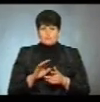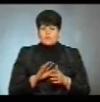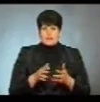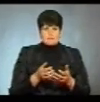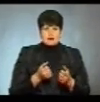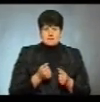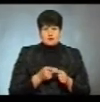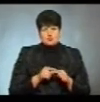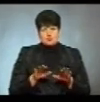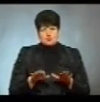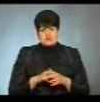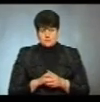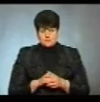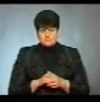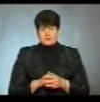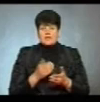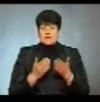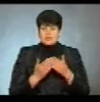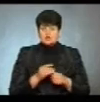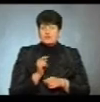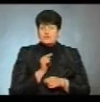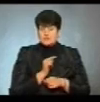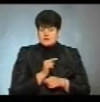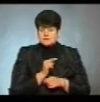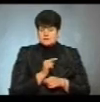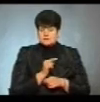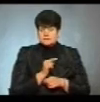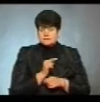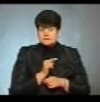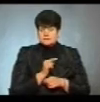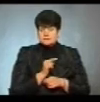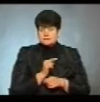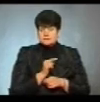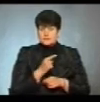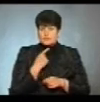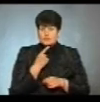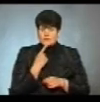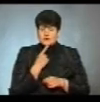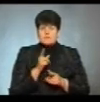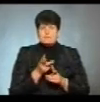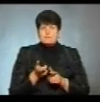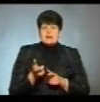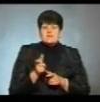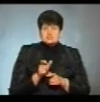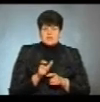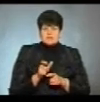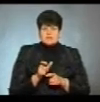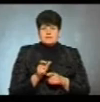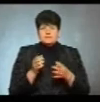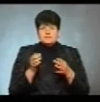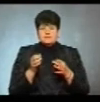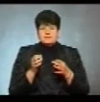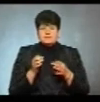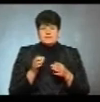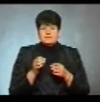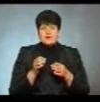приймає цю позицію. Тобто, якщо він постулював власне переважання автокефальної церкви, Схід